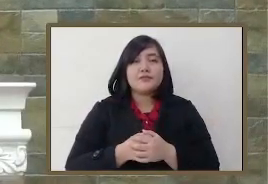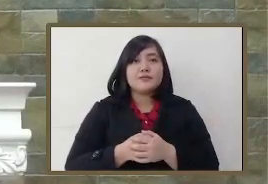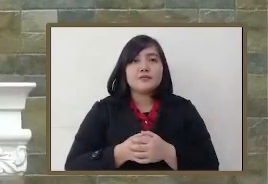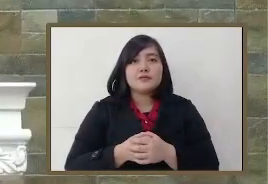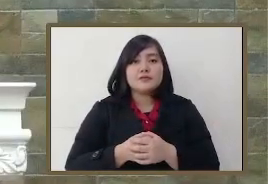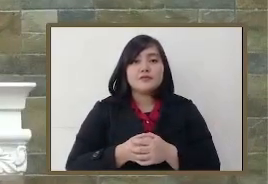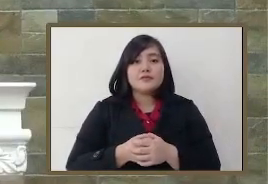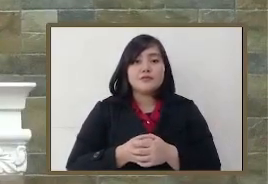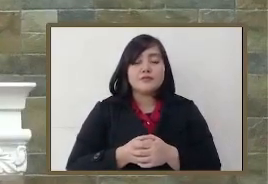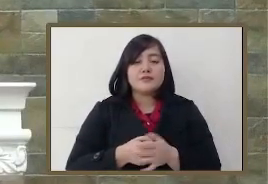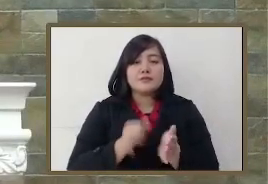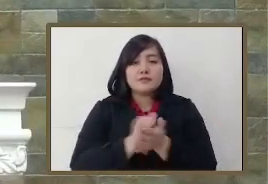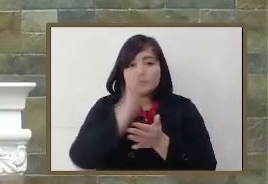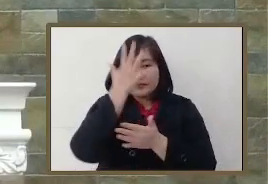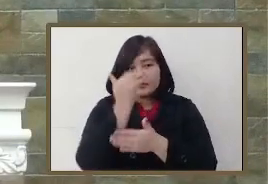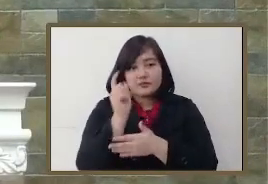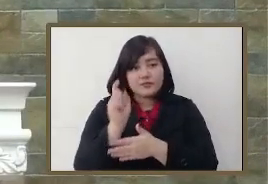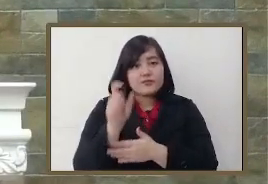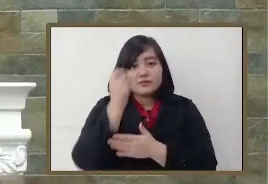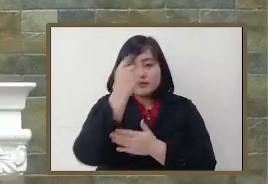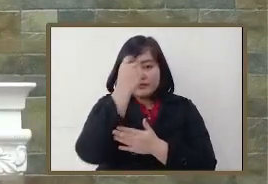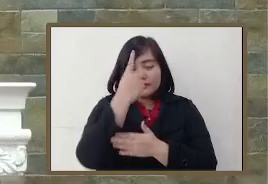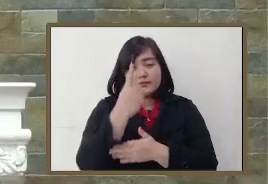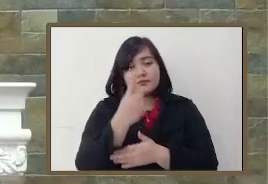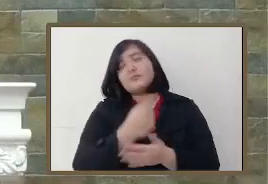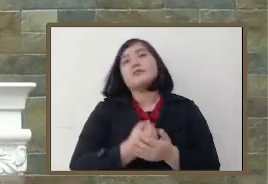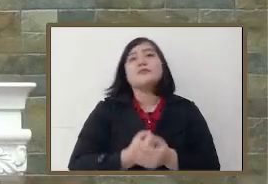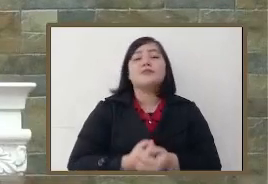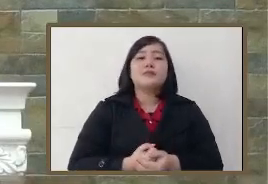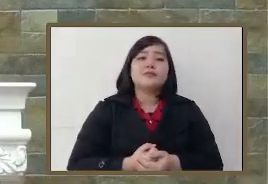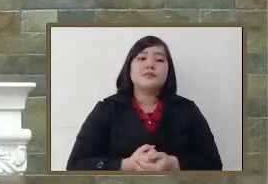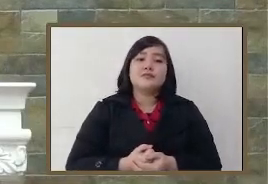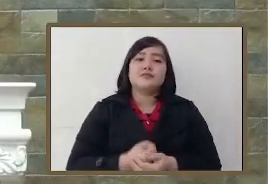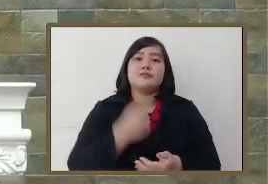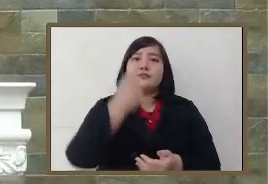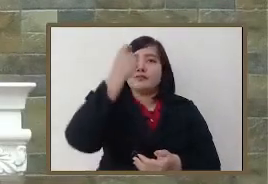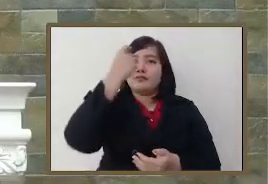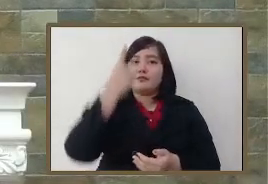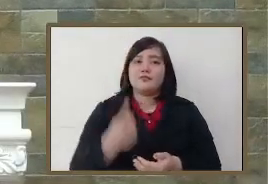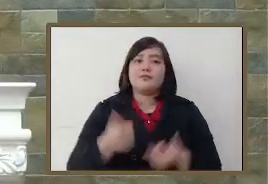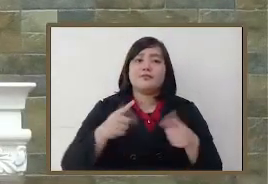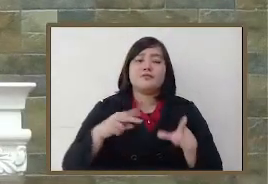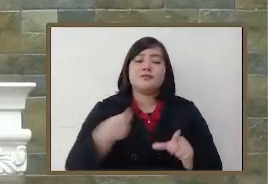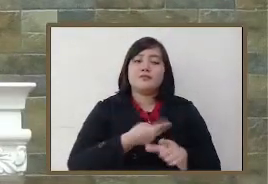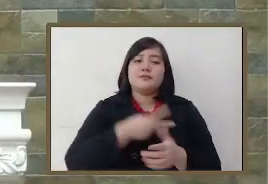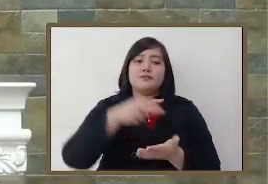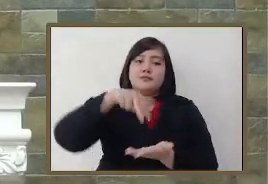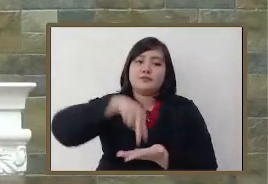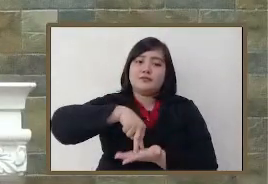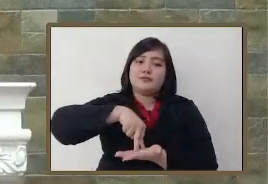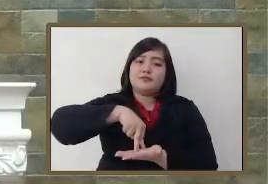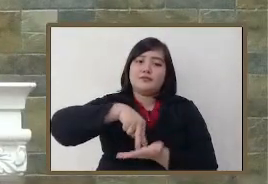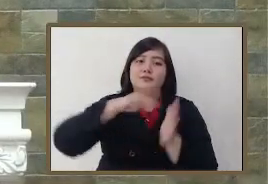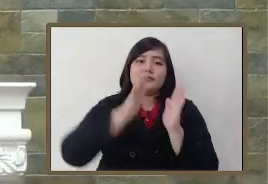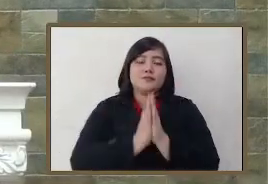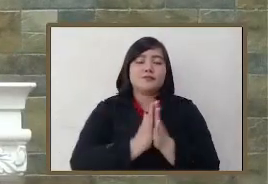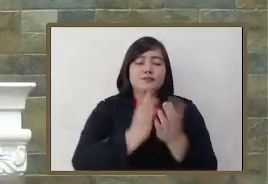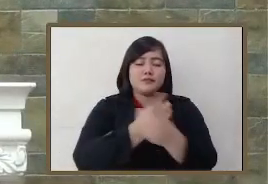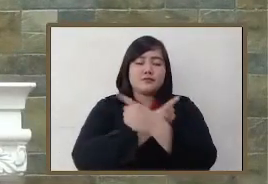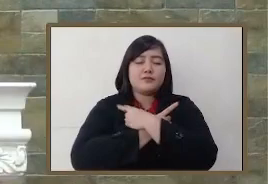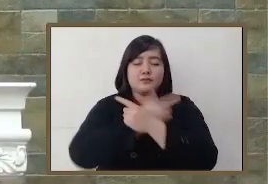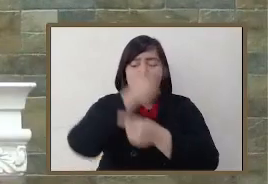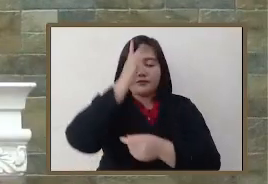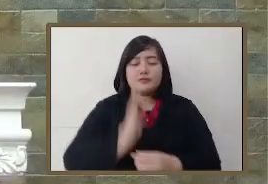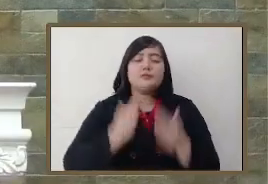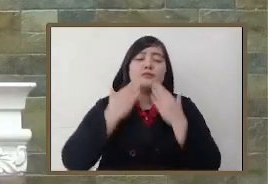Yeah. Yeah. So, dapat maunawaan po natin yan. Alright? Am I clear? Tumayo po tayong lahat. Dakilang Diyos, marami